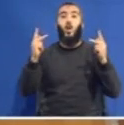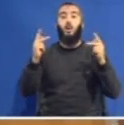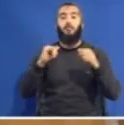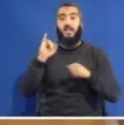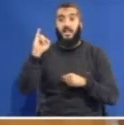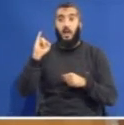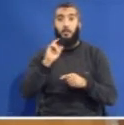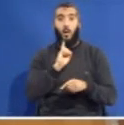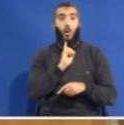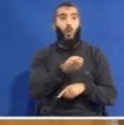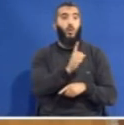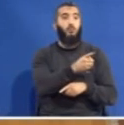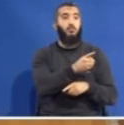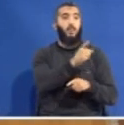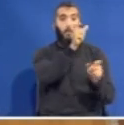الإسلام